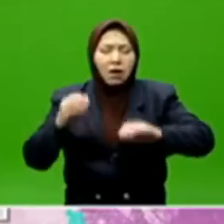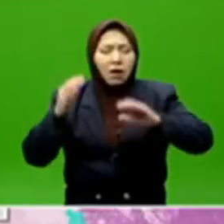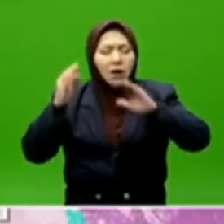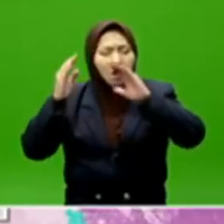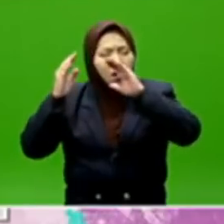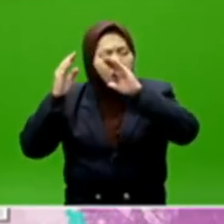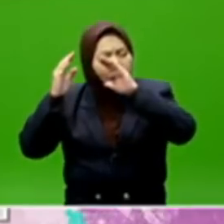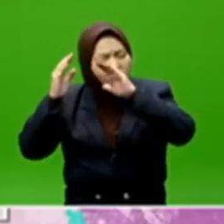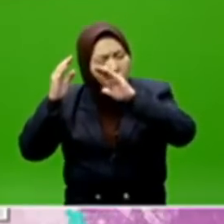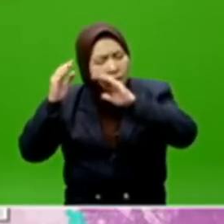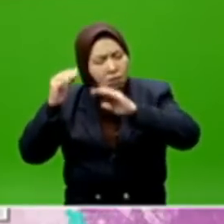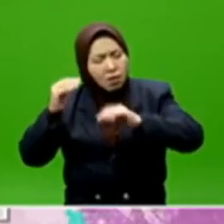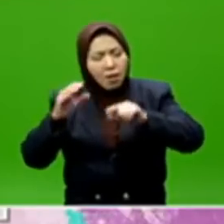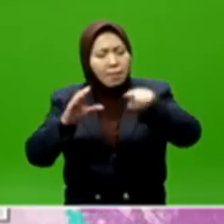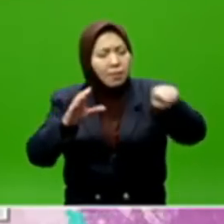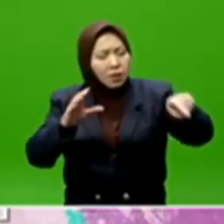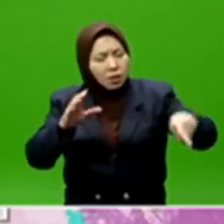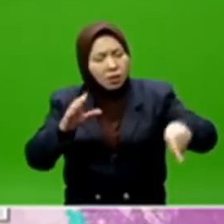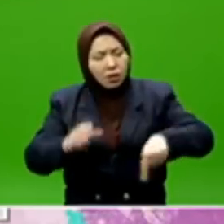لعلهم